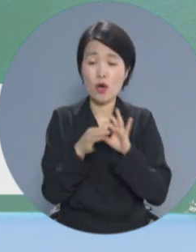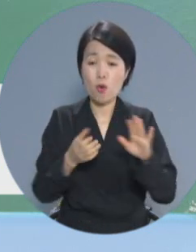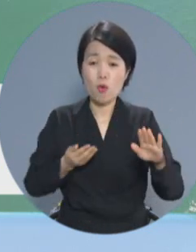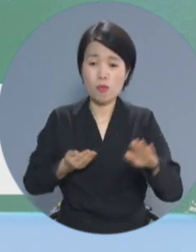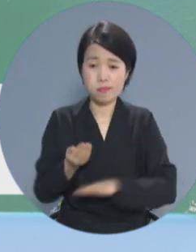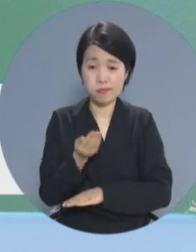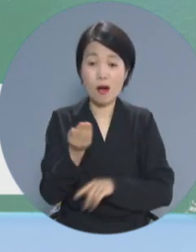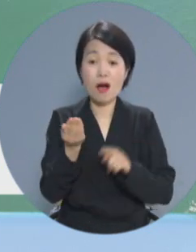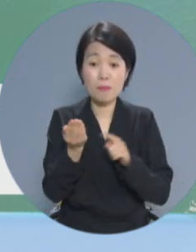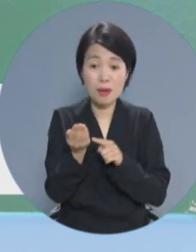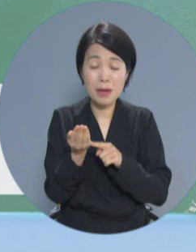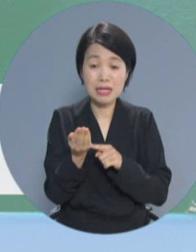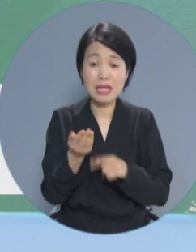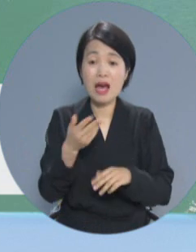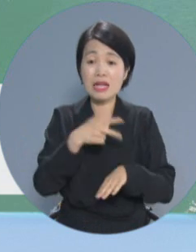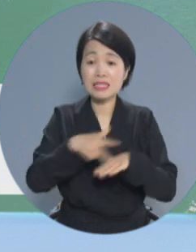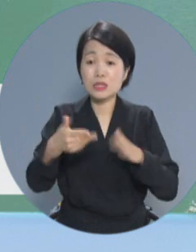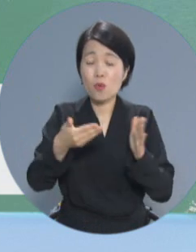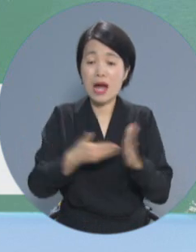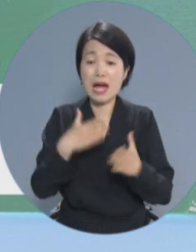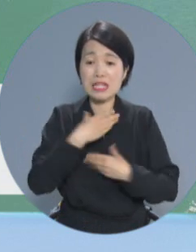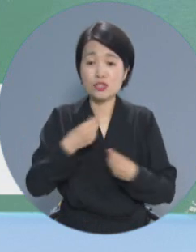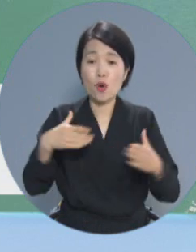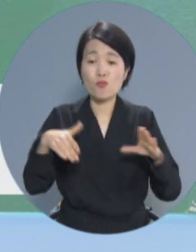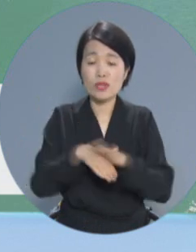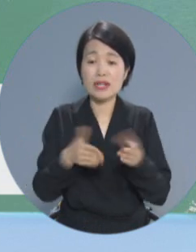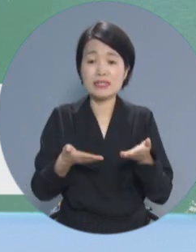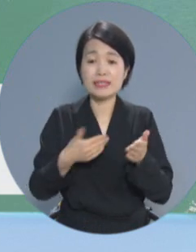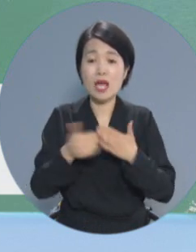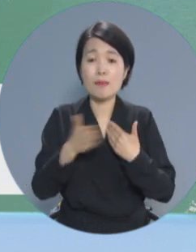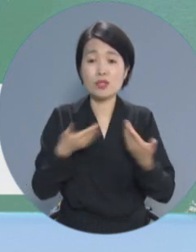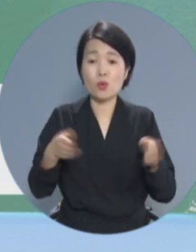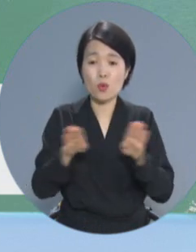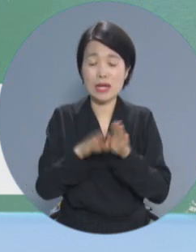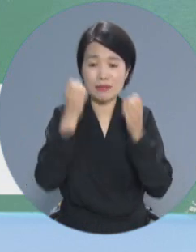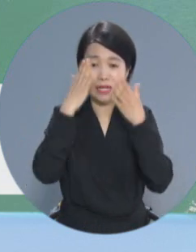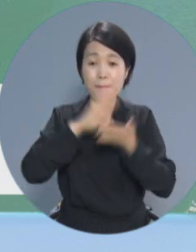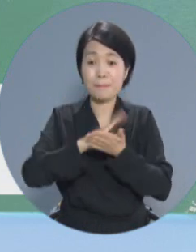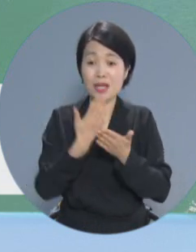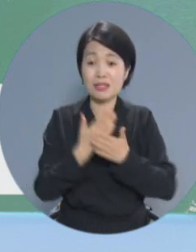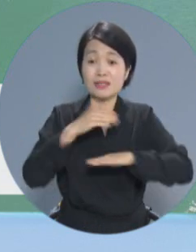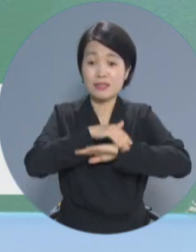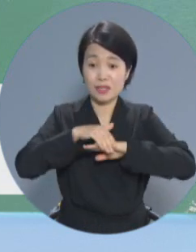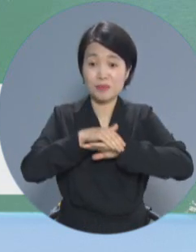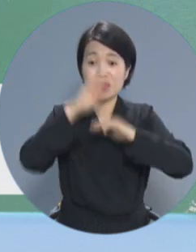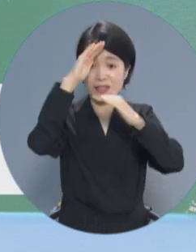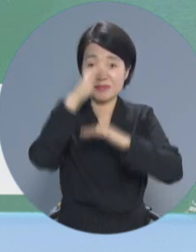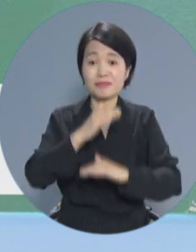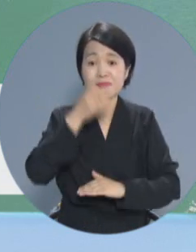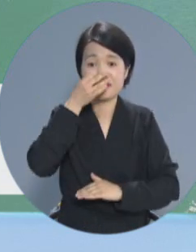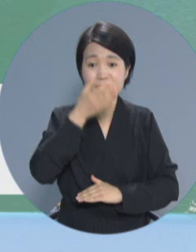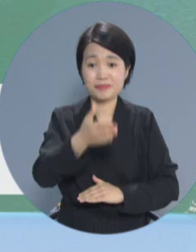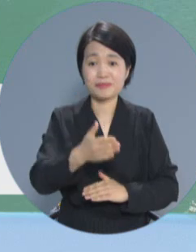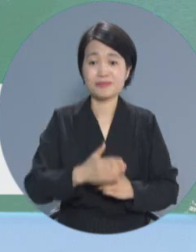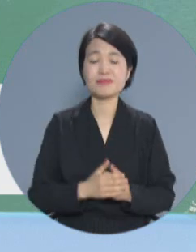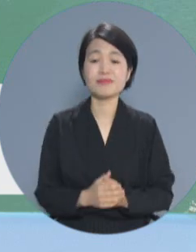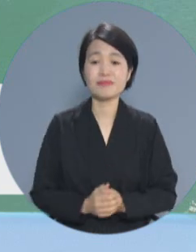쾌속선이 취항하면서 진도항은 안전문화를 체험하는 공간으로 거듭날 전망입니다. 신광하 기자가